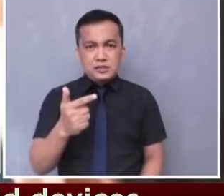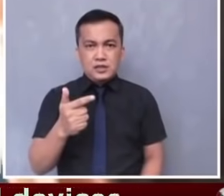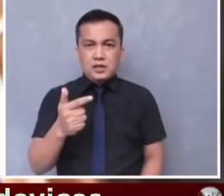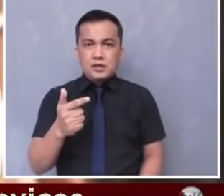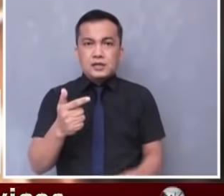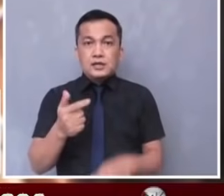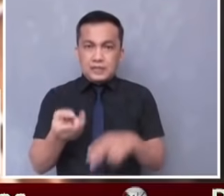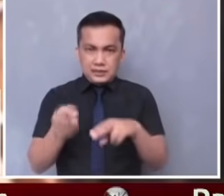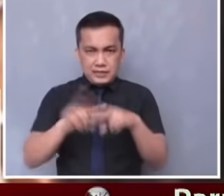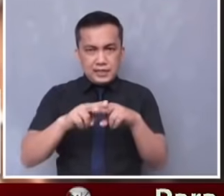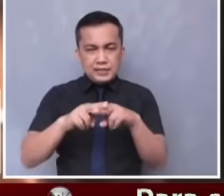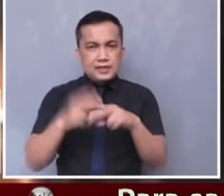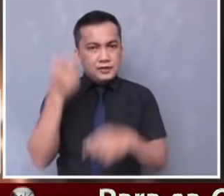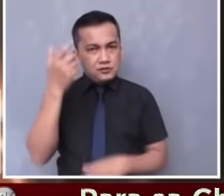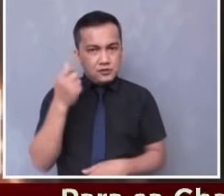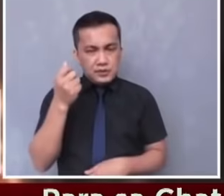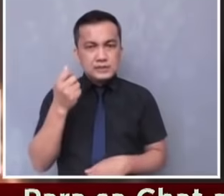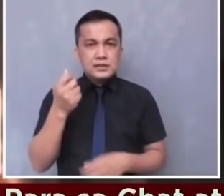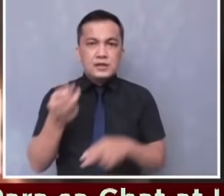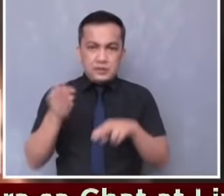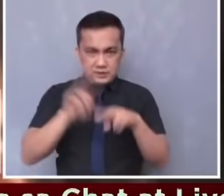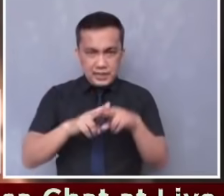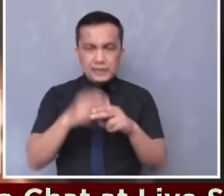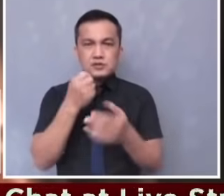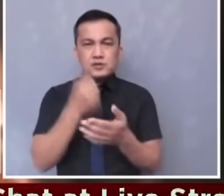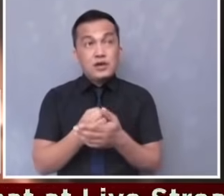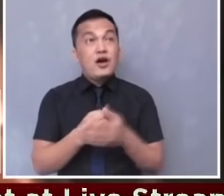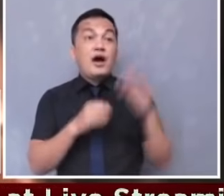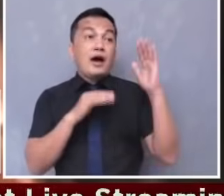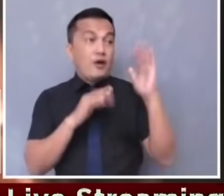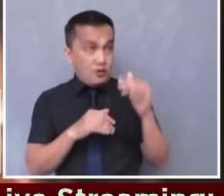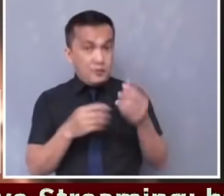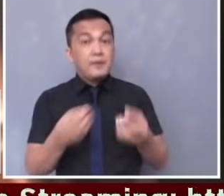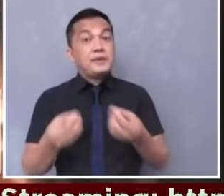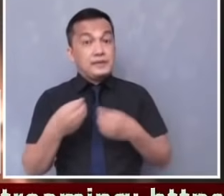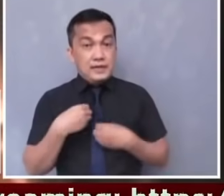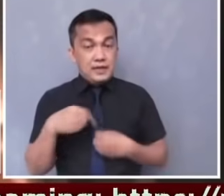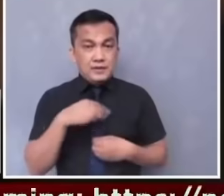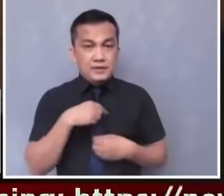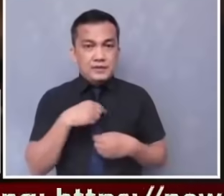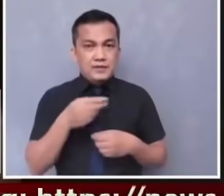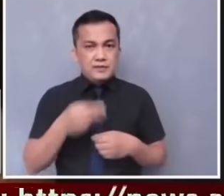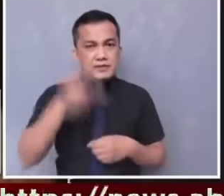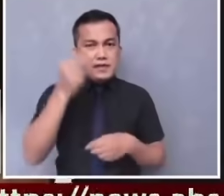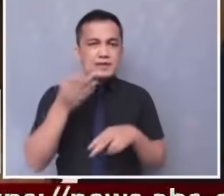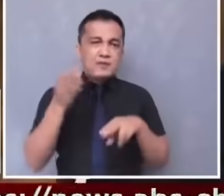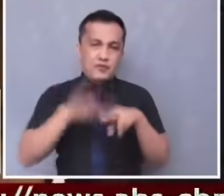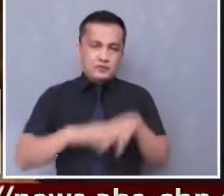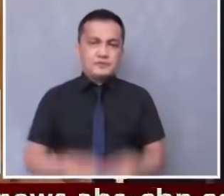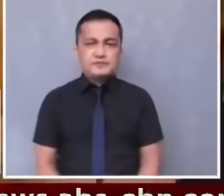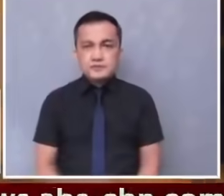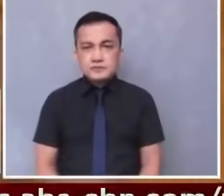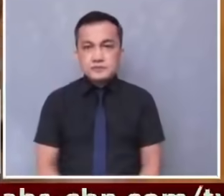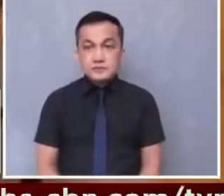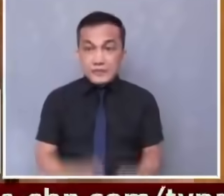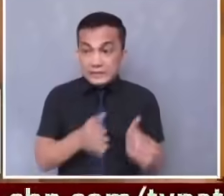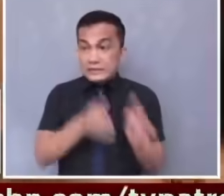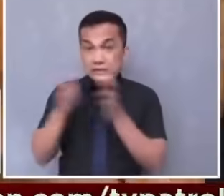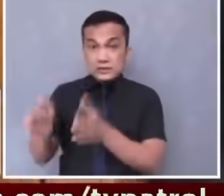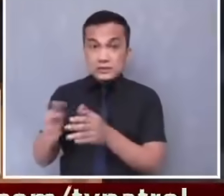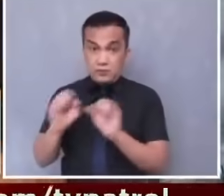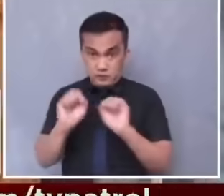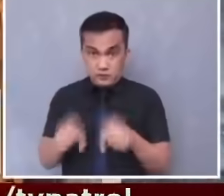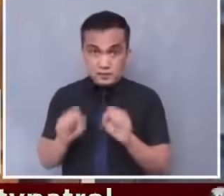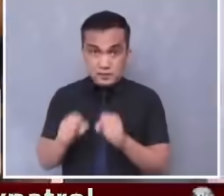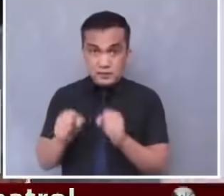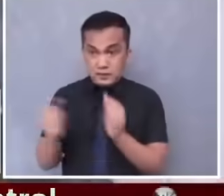sweldo, at sana po mabigyan po rin kami ng mataas na bonus o 13-month pay. Tungkol naman sa posibilidad ng